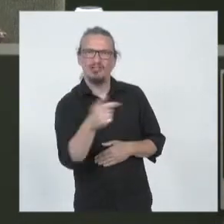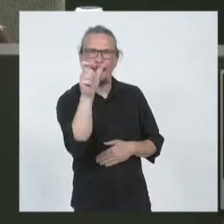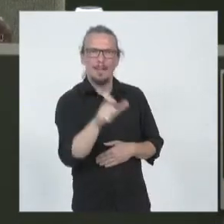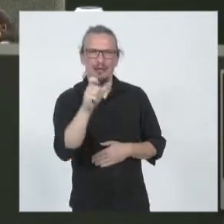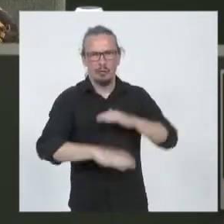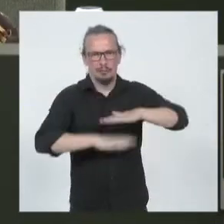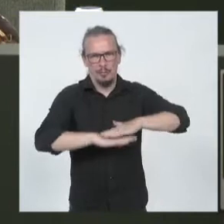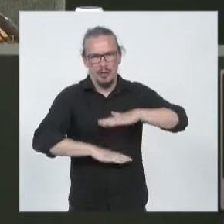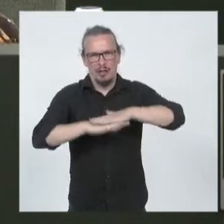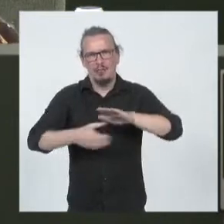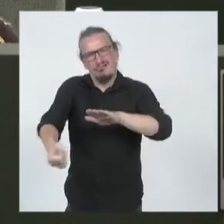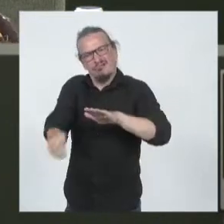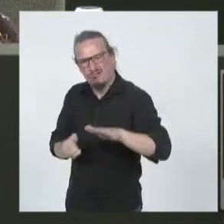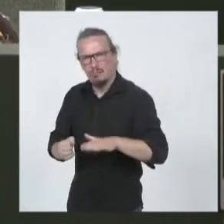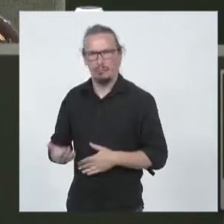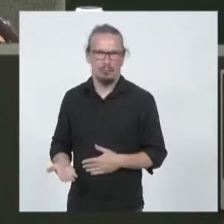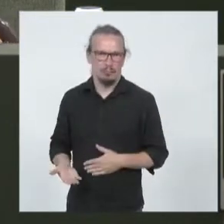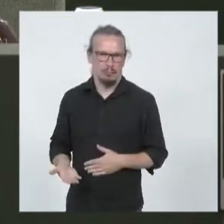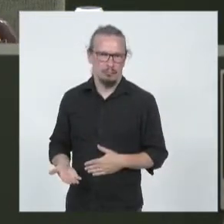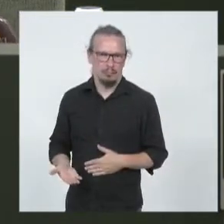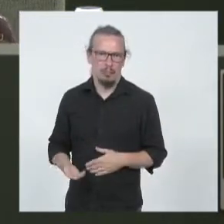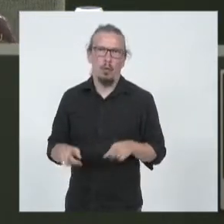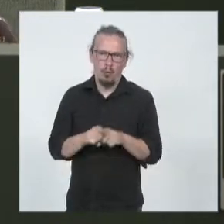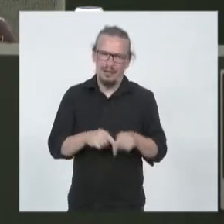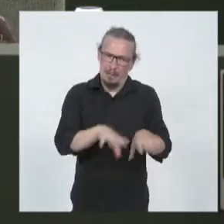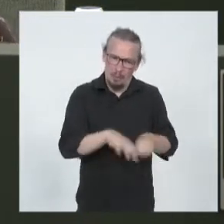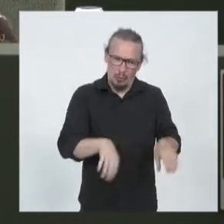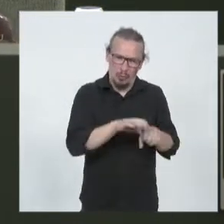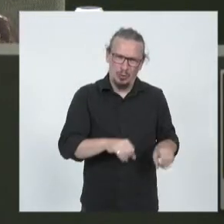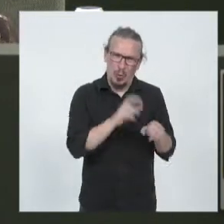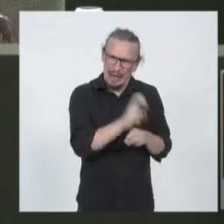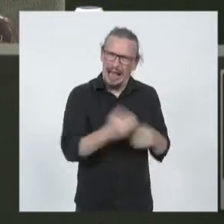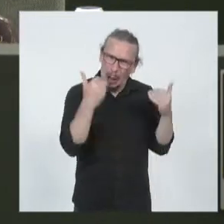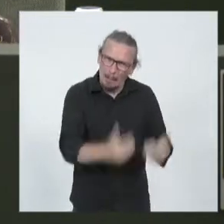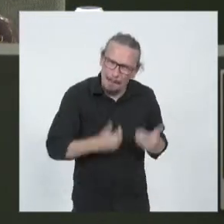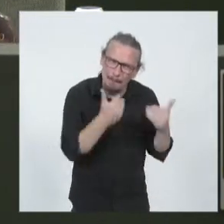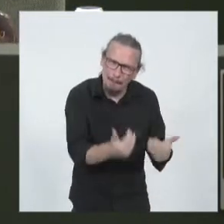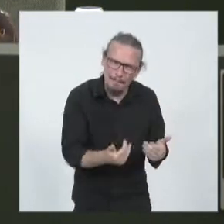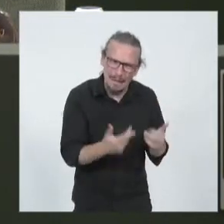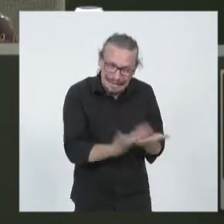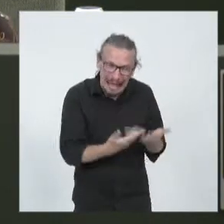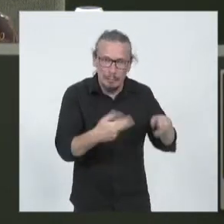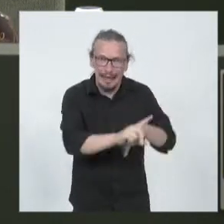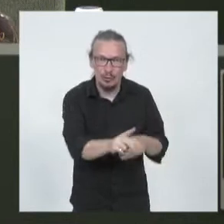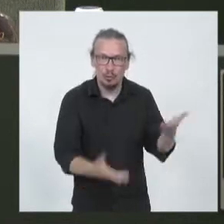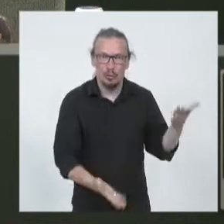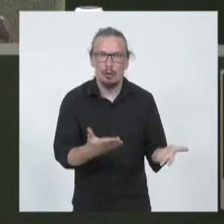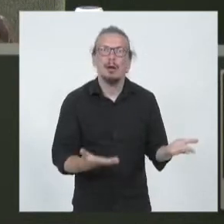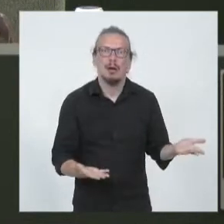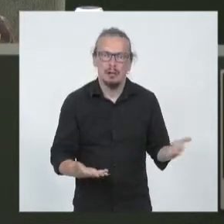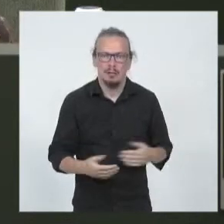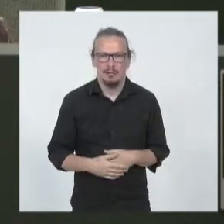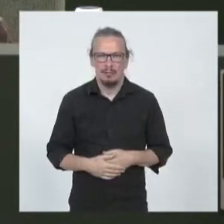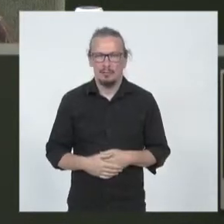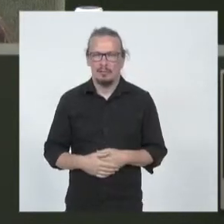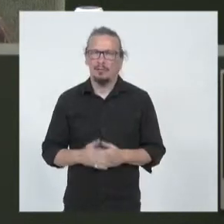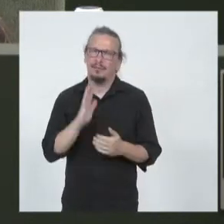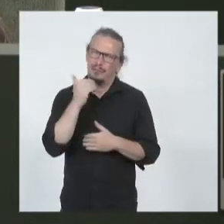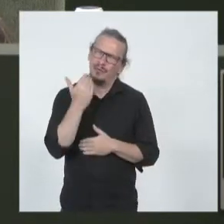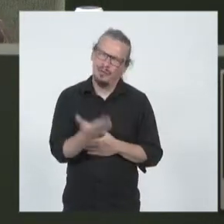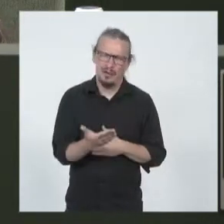personne, tout en maintenant au moins nos capacités de production, ce qui n'est pas garanti. Cette perspective rend d'autant plus